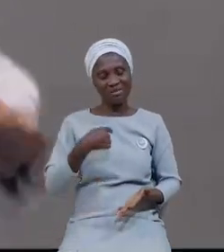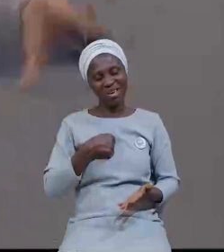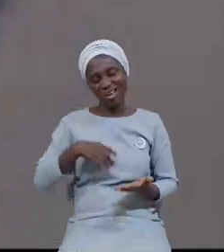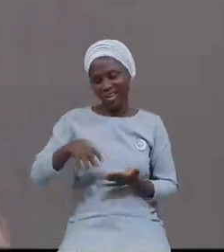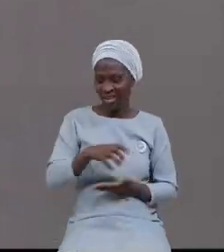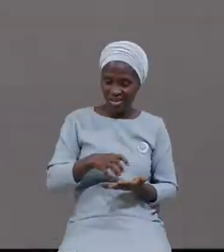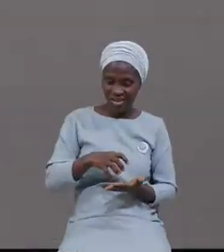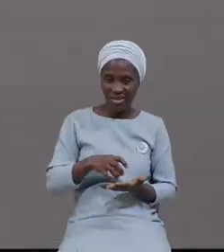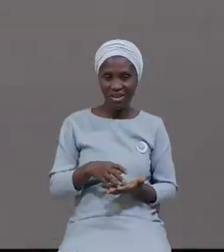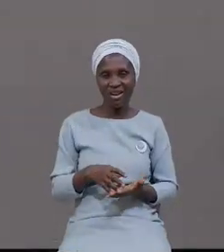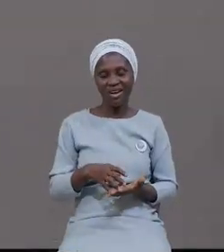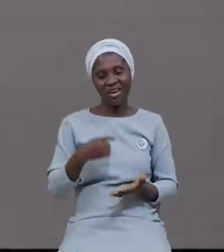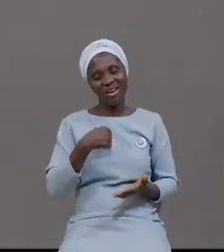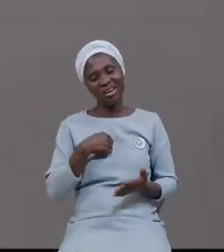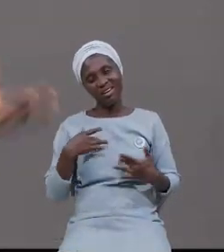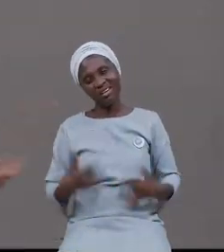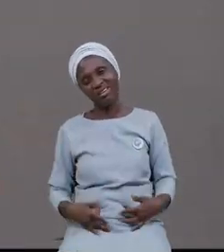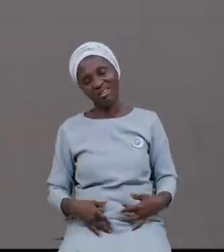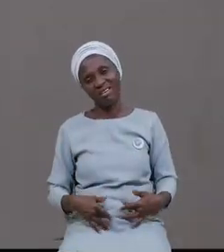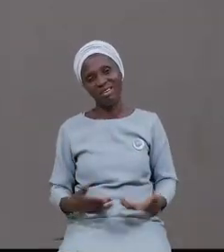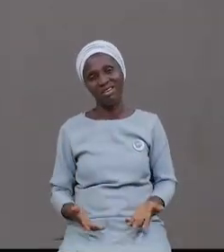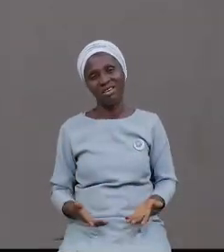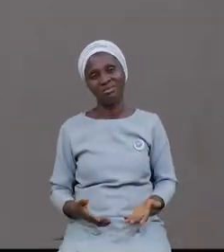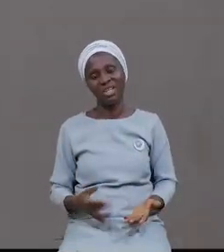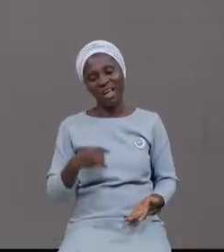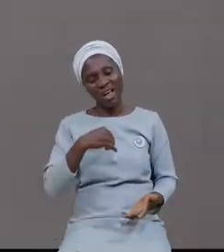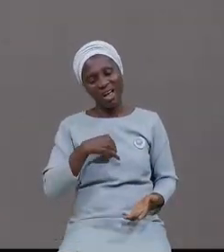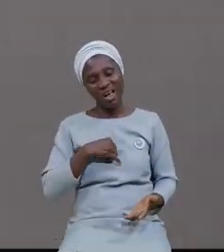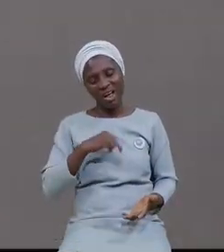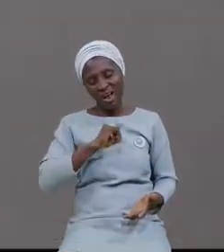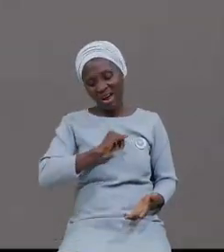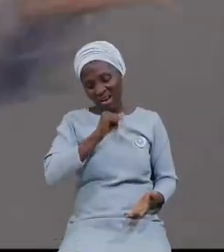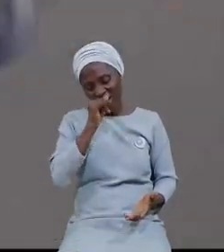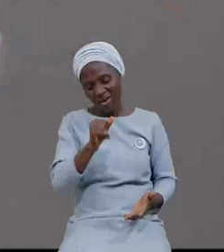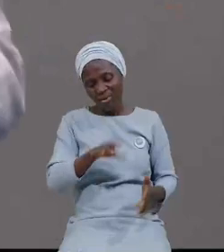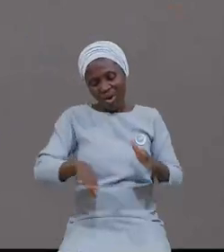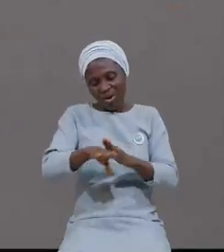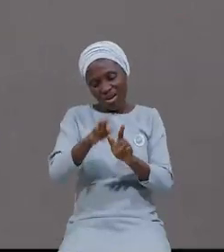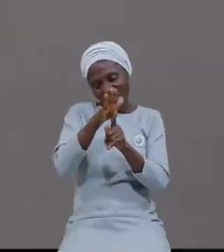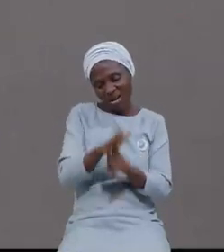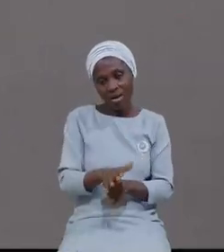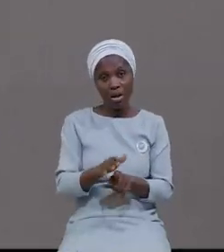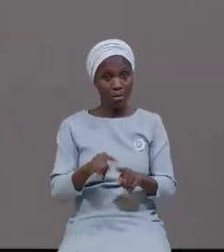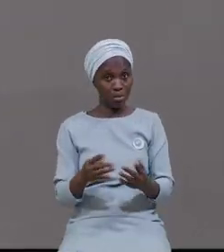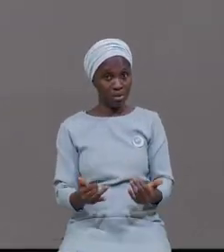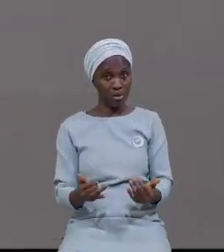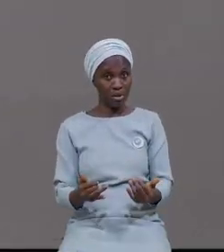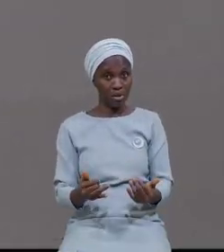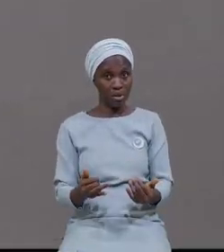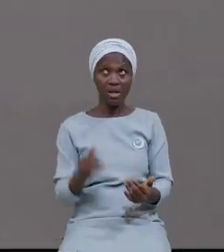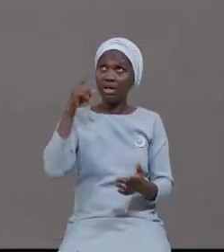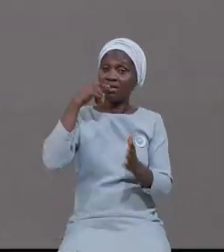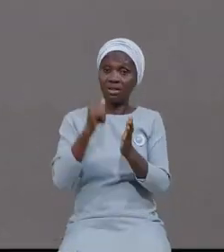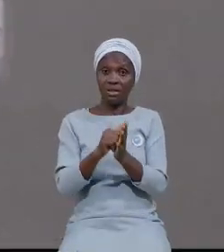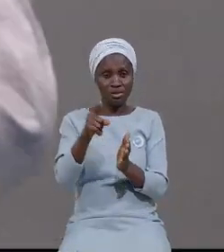suis confus je suis vraiment sous la pression je suis opprimé mais maintenant